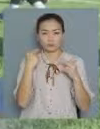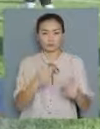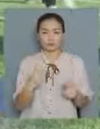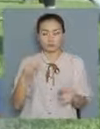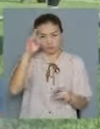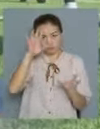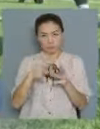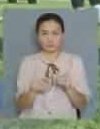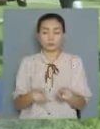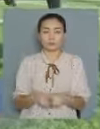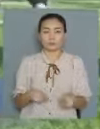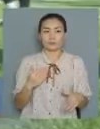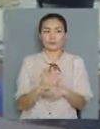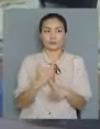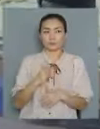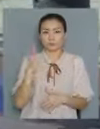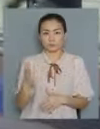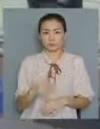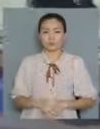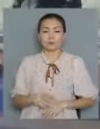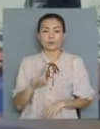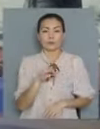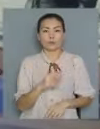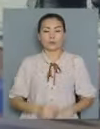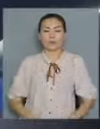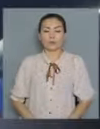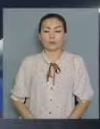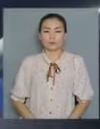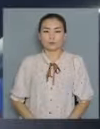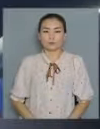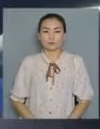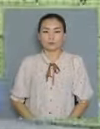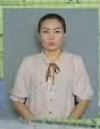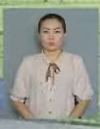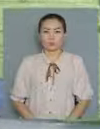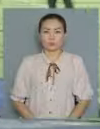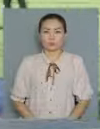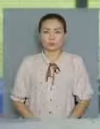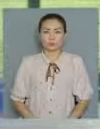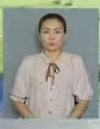қамтылған отбасыларға да қайырымды іс жасап келеді. Нұржол Жақсылық, Артур Ботпанов, жаңалық қызметі.